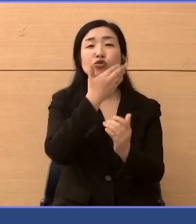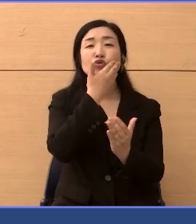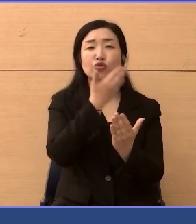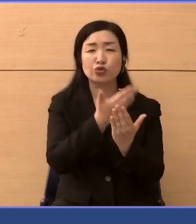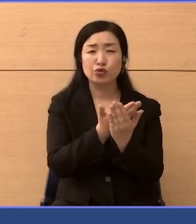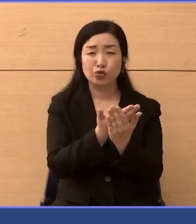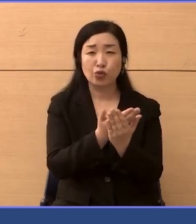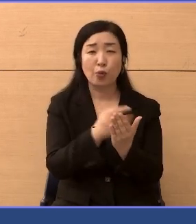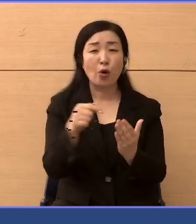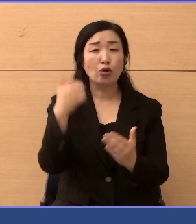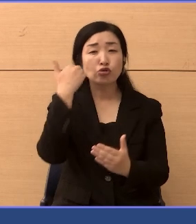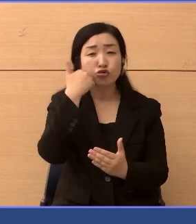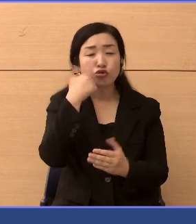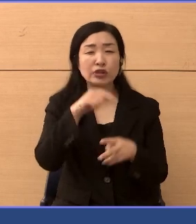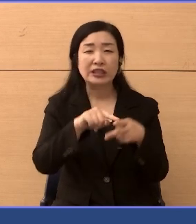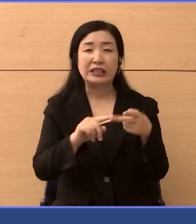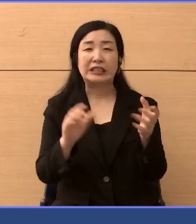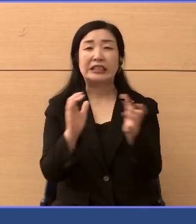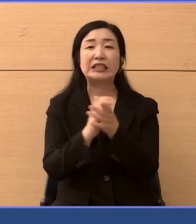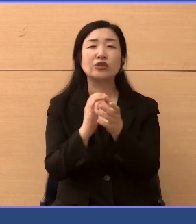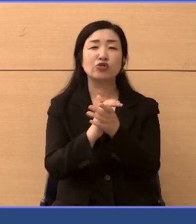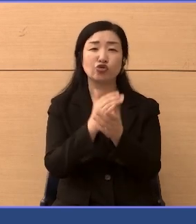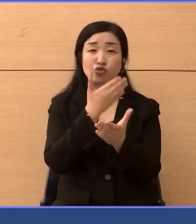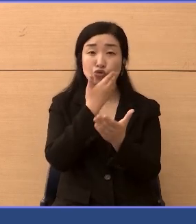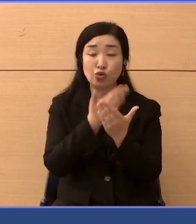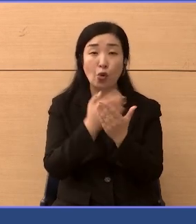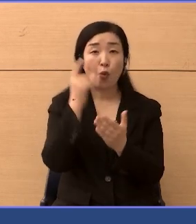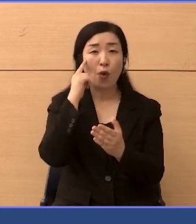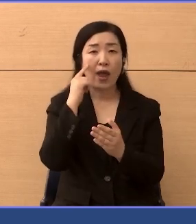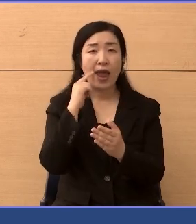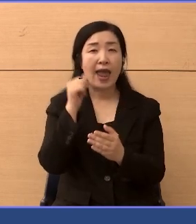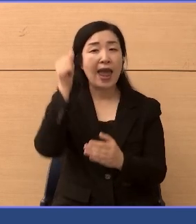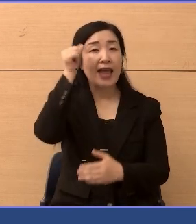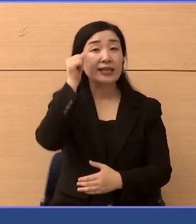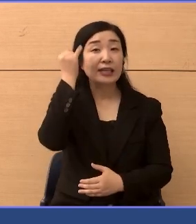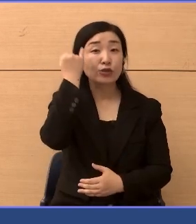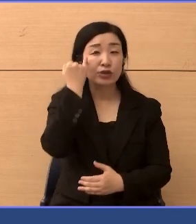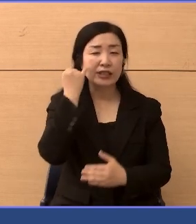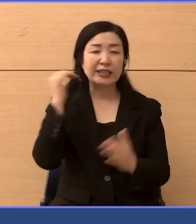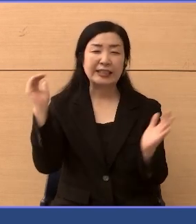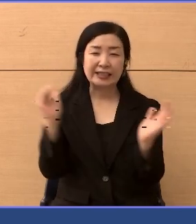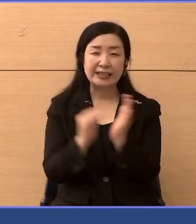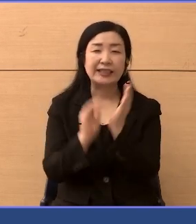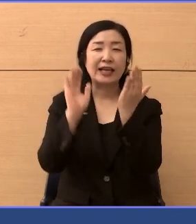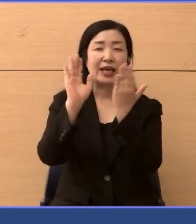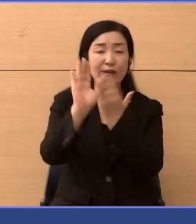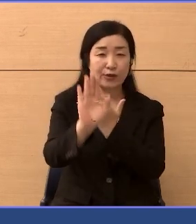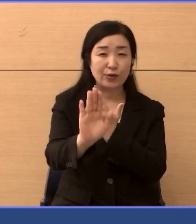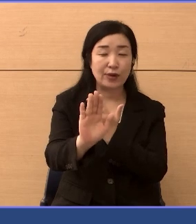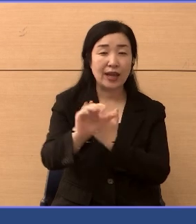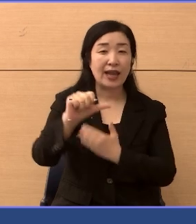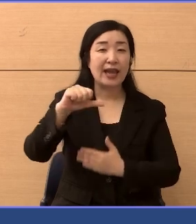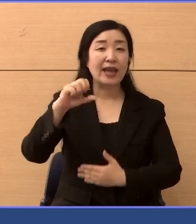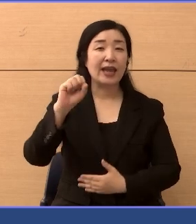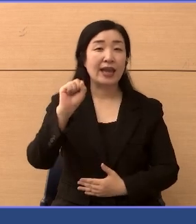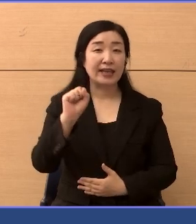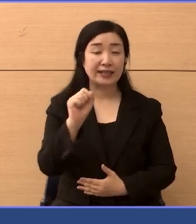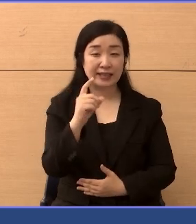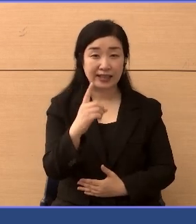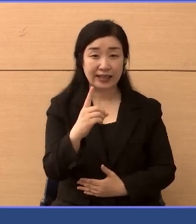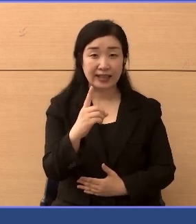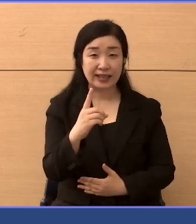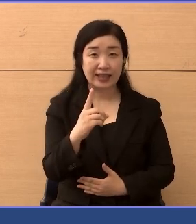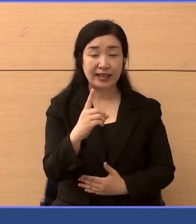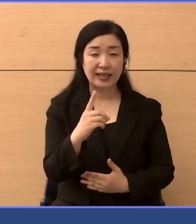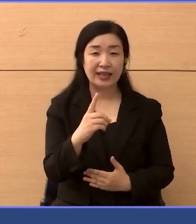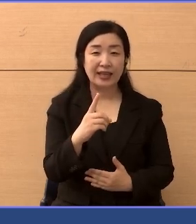post-puberty, 중요합니다. 또 10대 individuals 시기 with ASD may 사춘기가 be 지나고 interested in 나면 having ASD romantic 환아들도